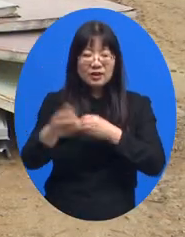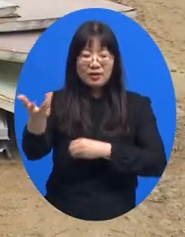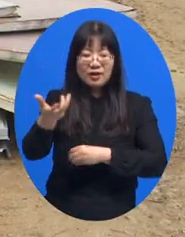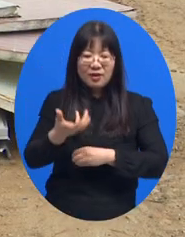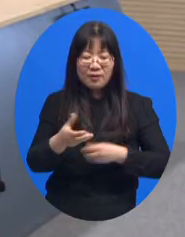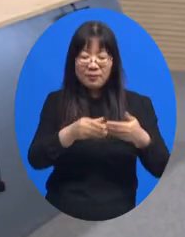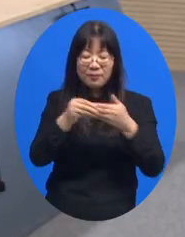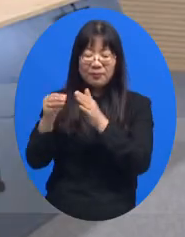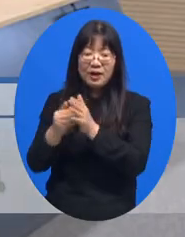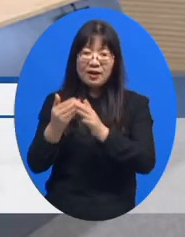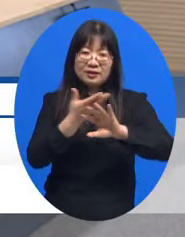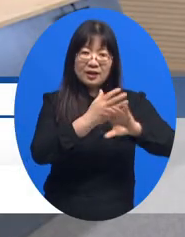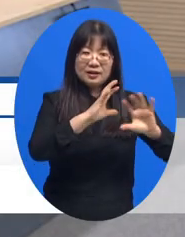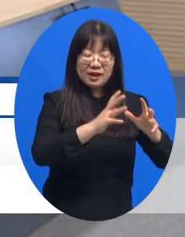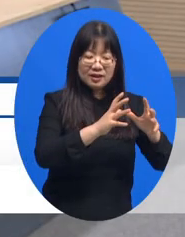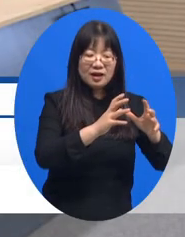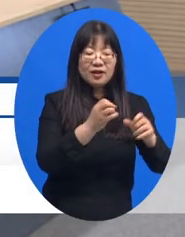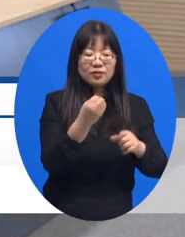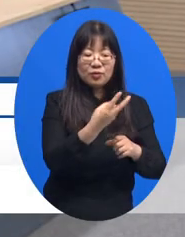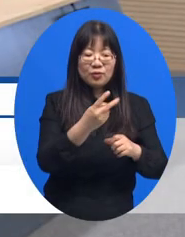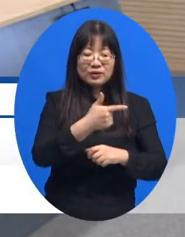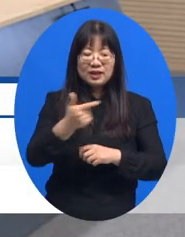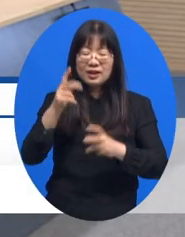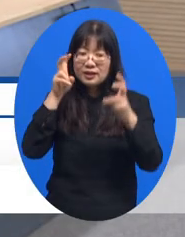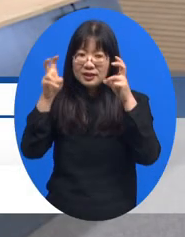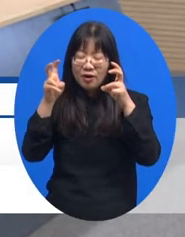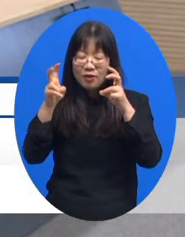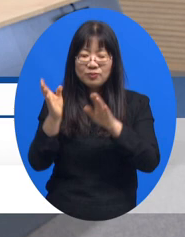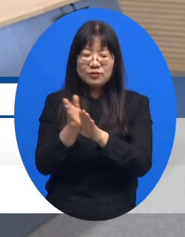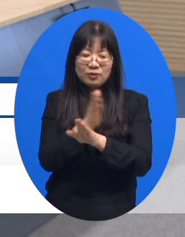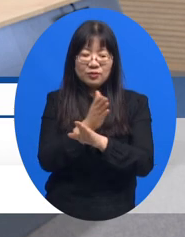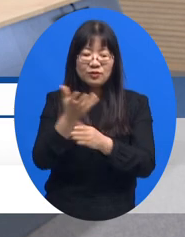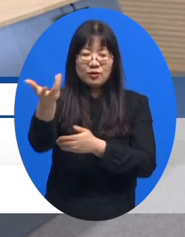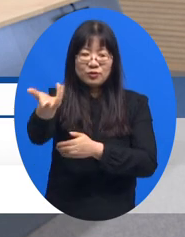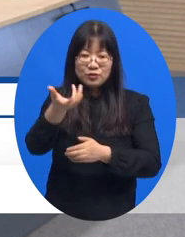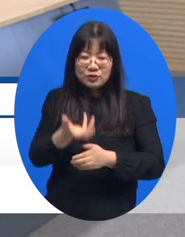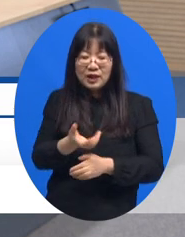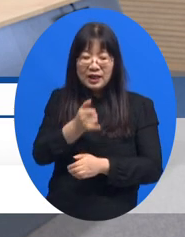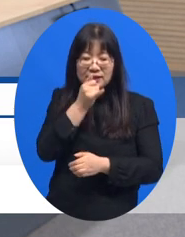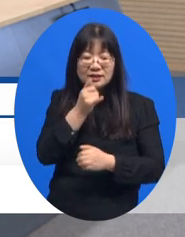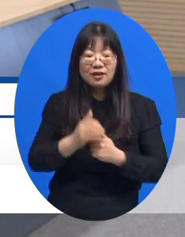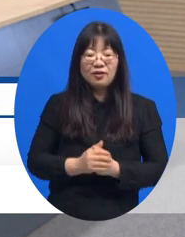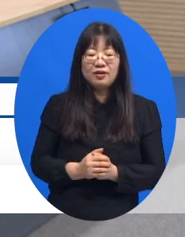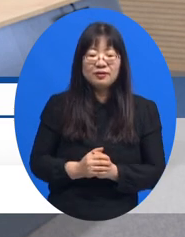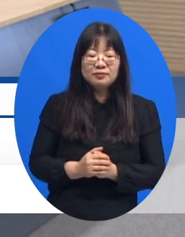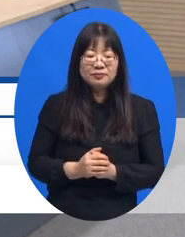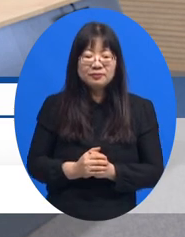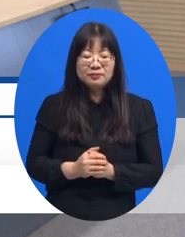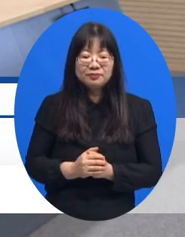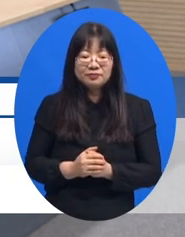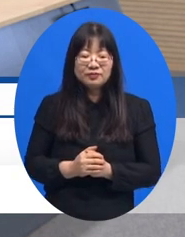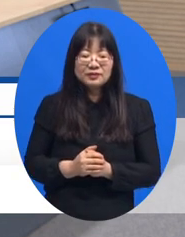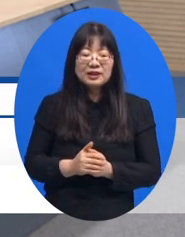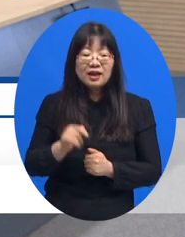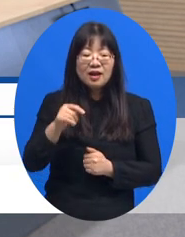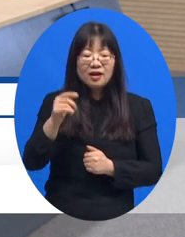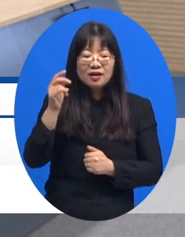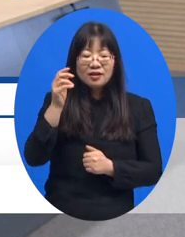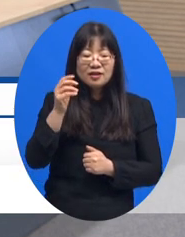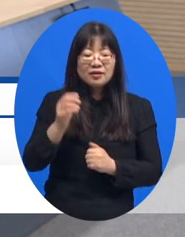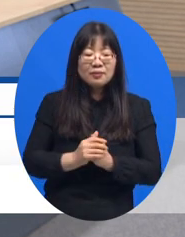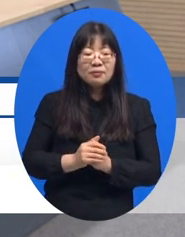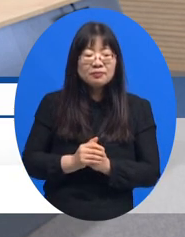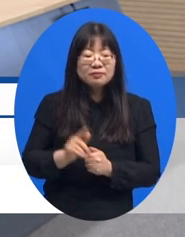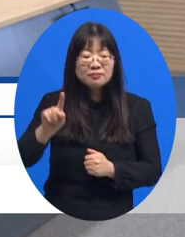유치했습니다. 해외에서뿐만 아니라 대기업으로부터도 유치를 해서 백조 투자 유치를 통해서 우리